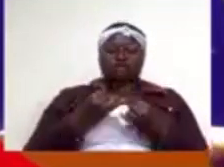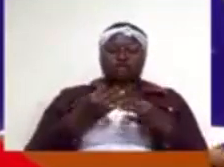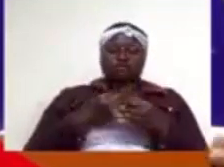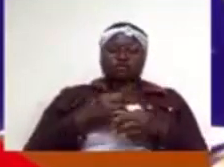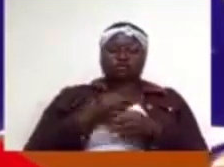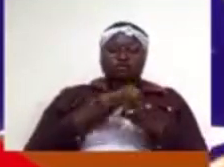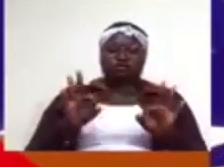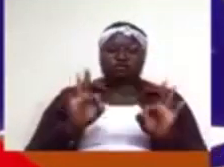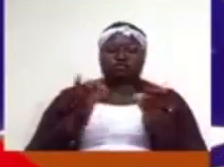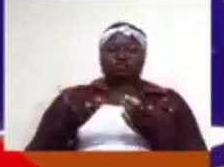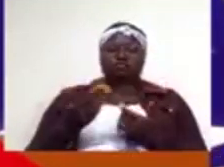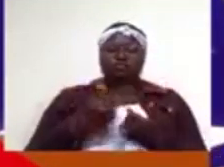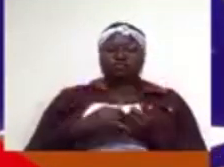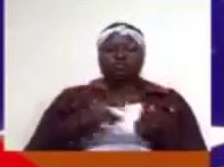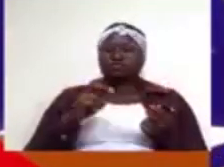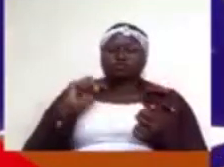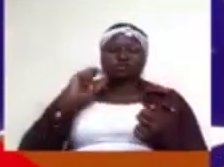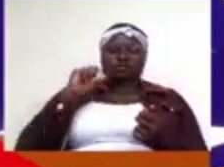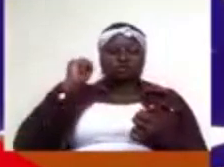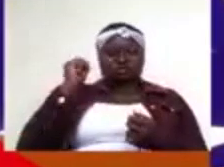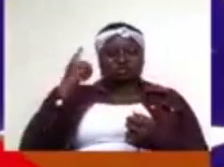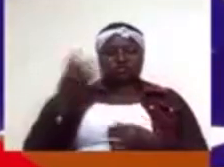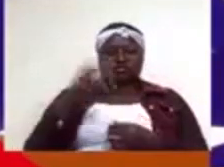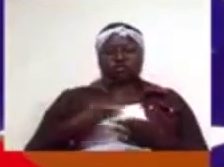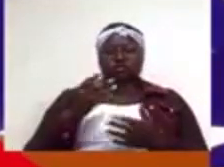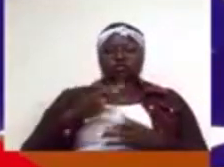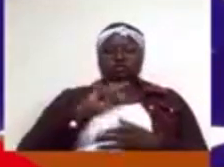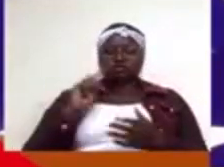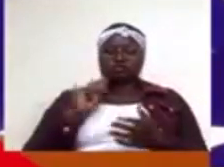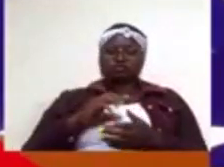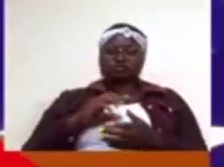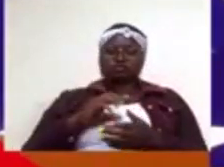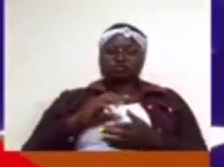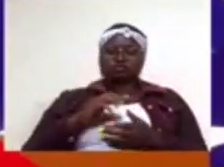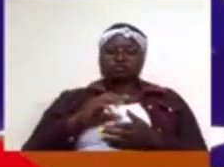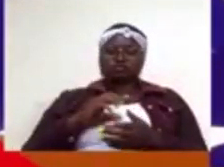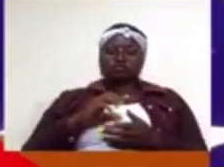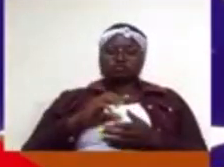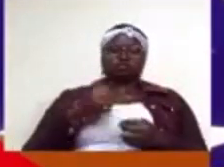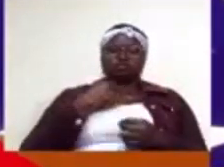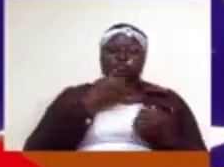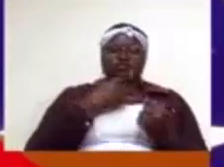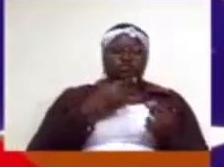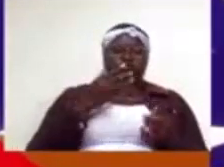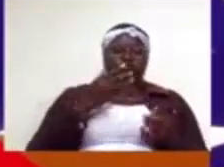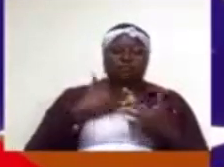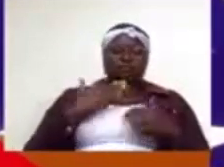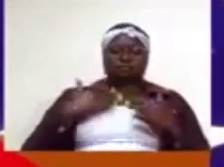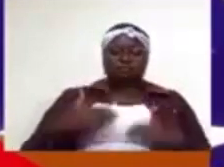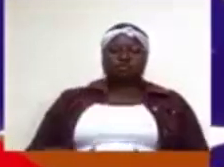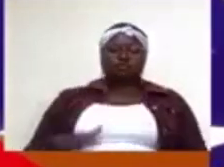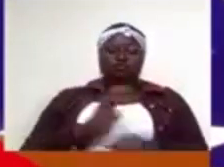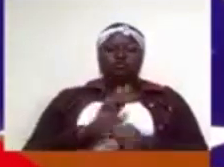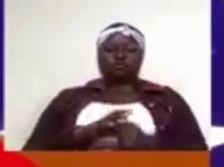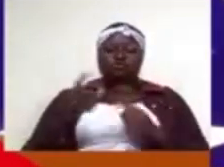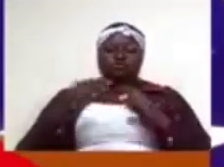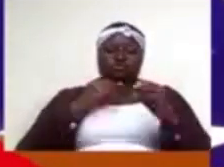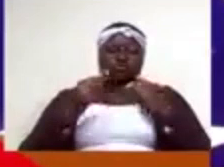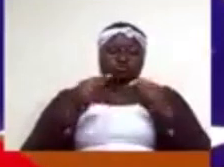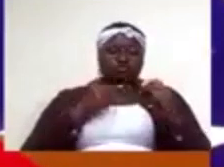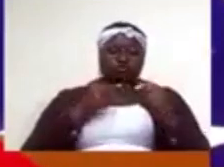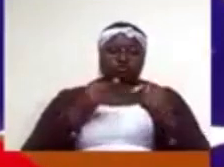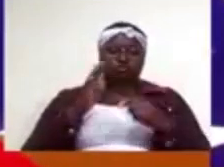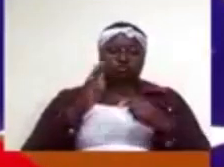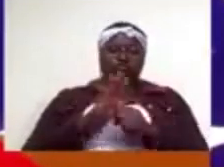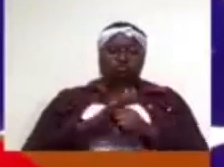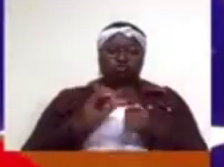In case mundu ucio ngigakinya mutikuiguana ri etikira aumagare. Na hau neo turauga, adwa ije mara nalie. Communication